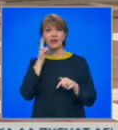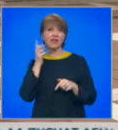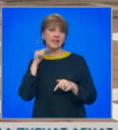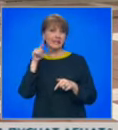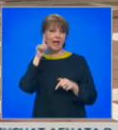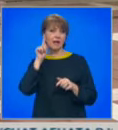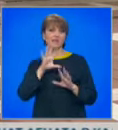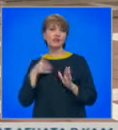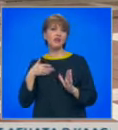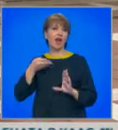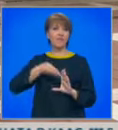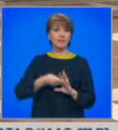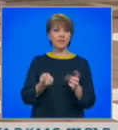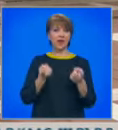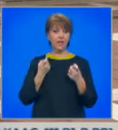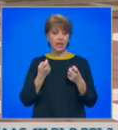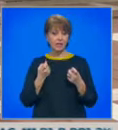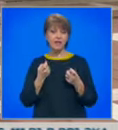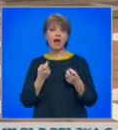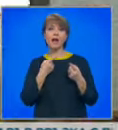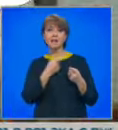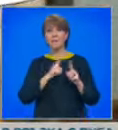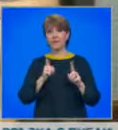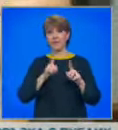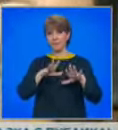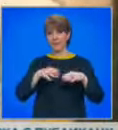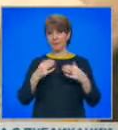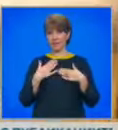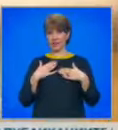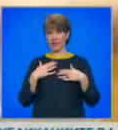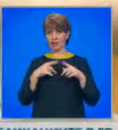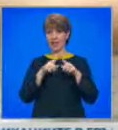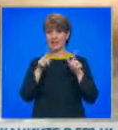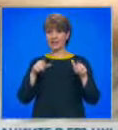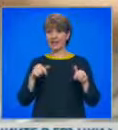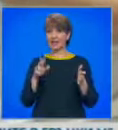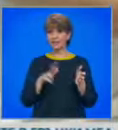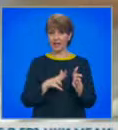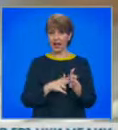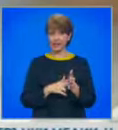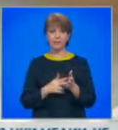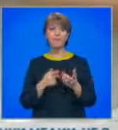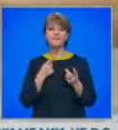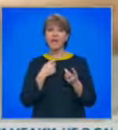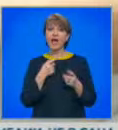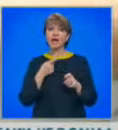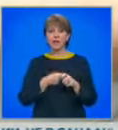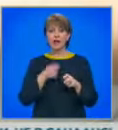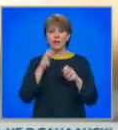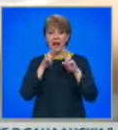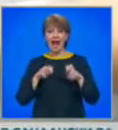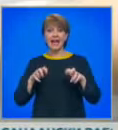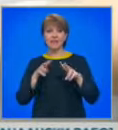тестване. Един вид гърците не признават нашите сертификати. Преди дни гръцката обществена телевизия излъчи разследване, в което